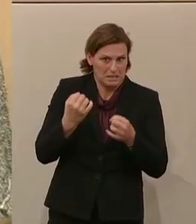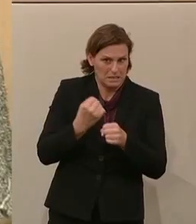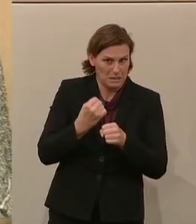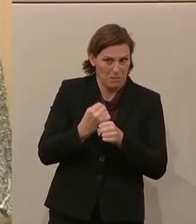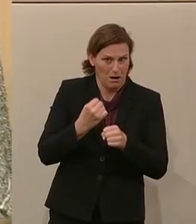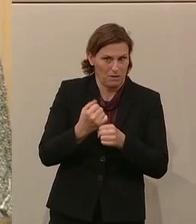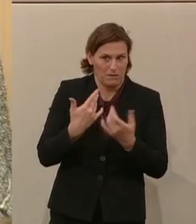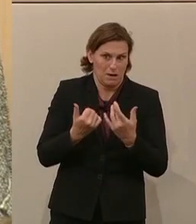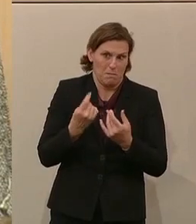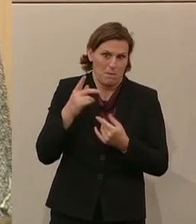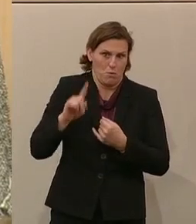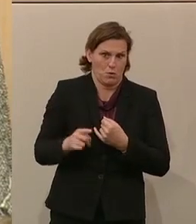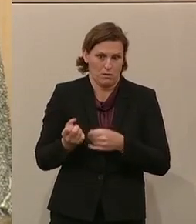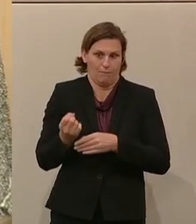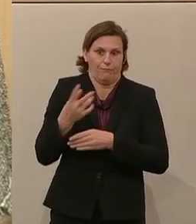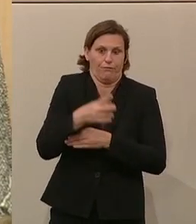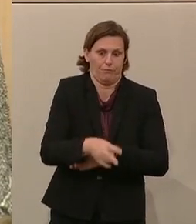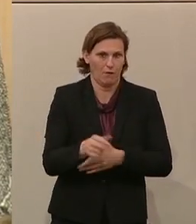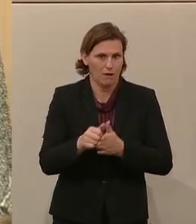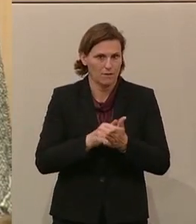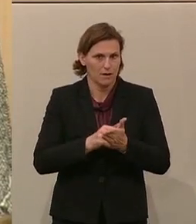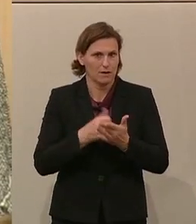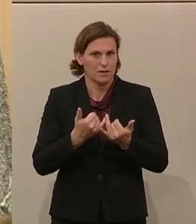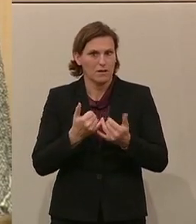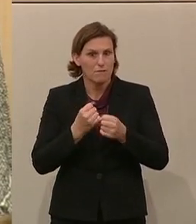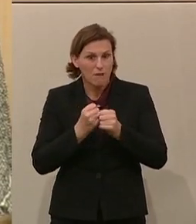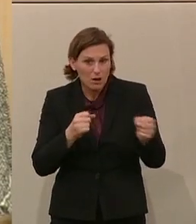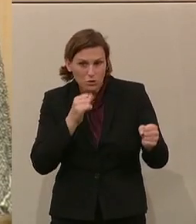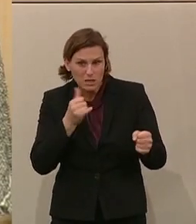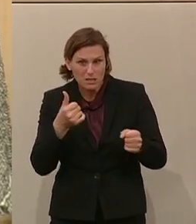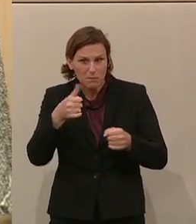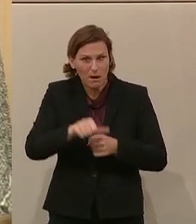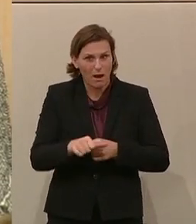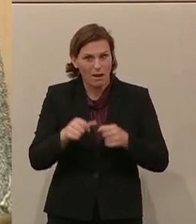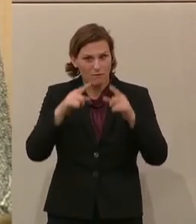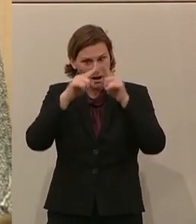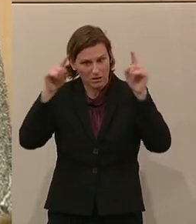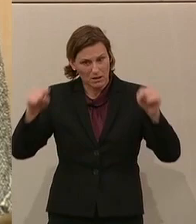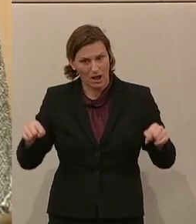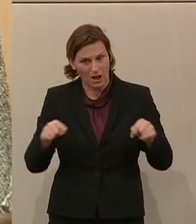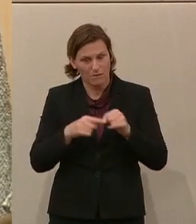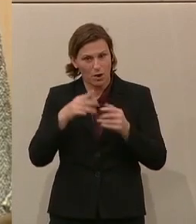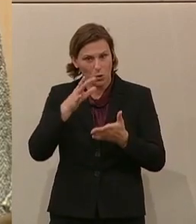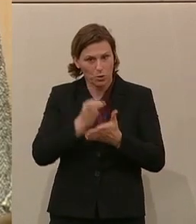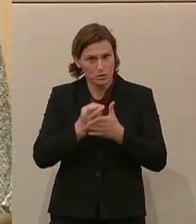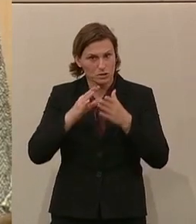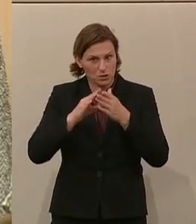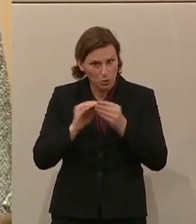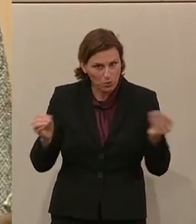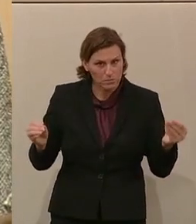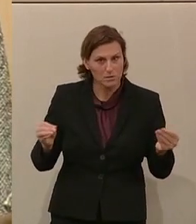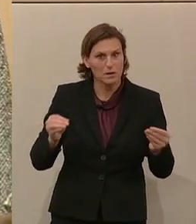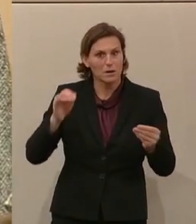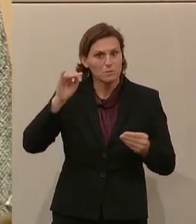Monaten hineingestolpert sind, dass die Freiheitlichen nicht maßgeblich daran beteiligt waren, dass der Ortstafelkonflikt gelöst worden ist, dann müssen Sie also wirklich